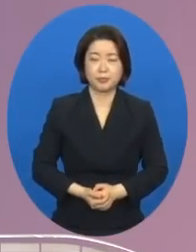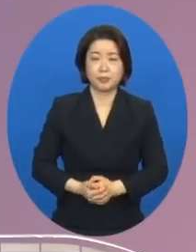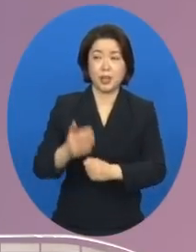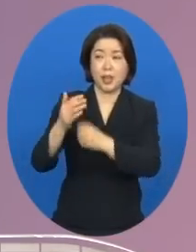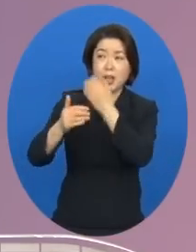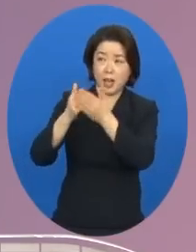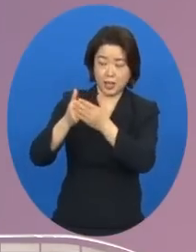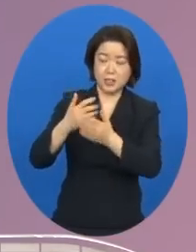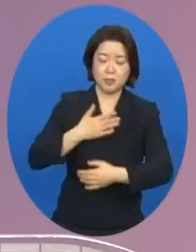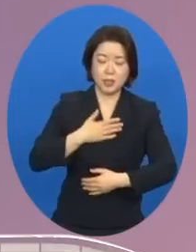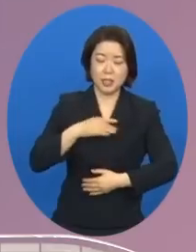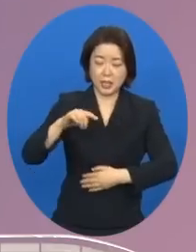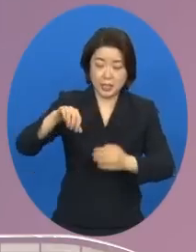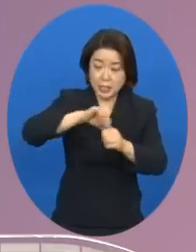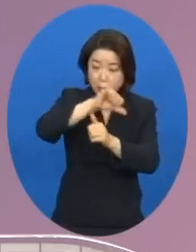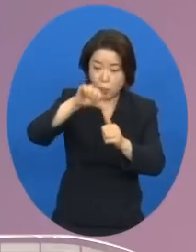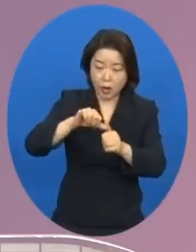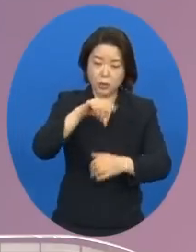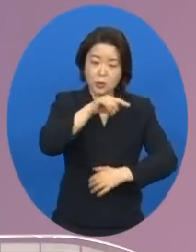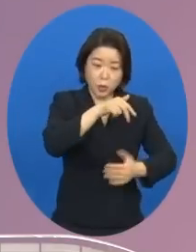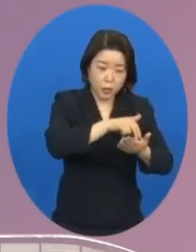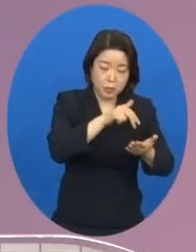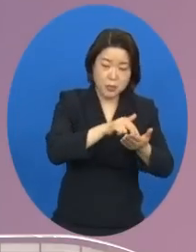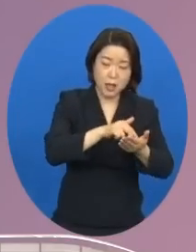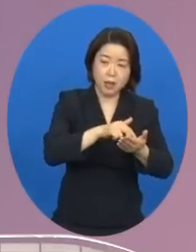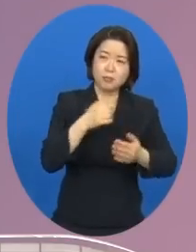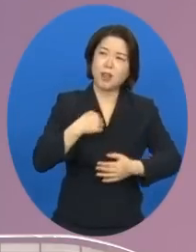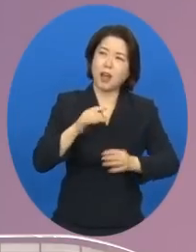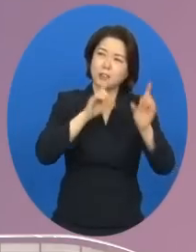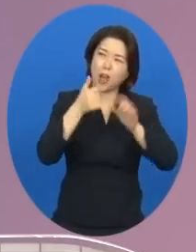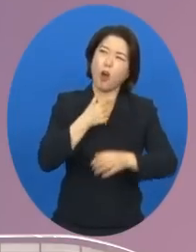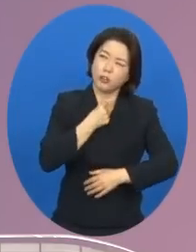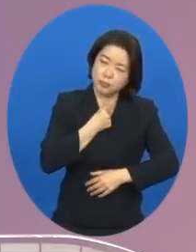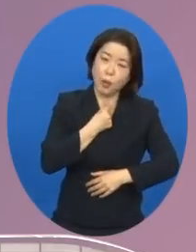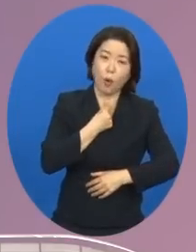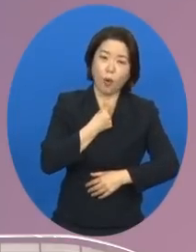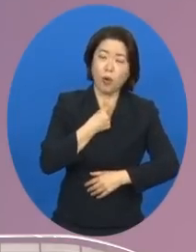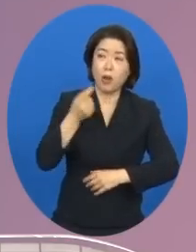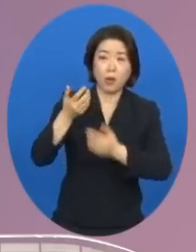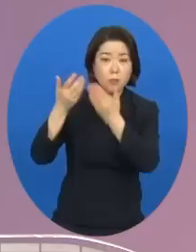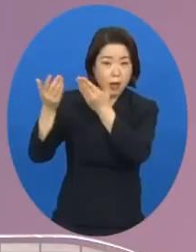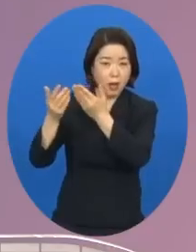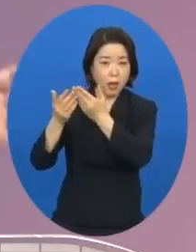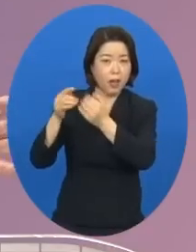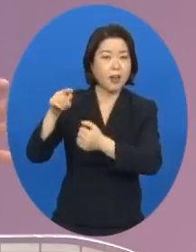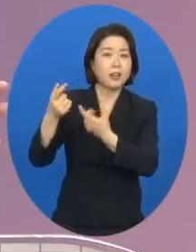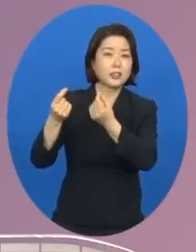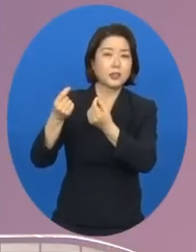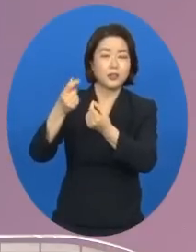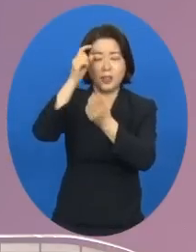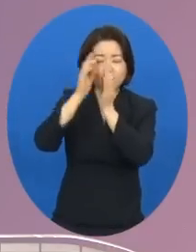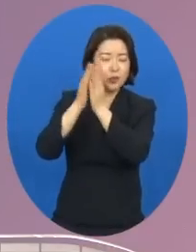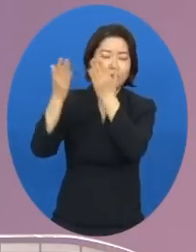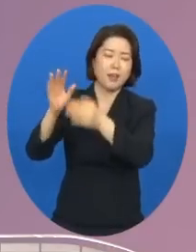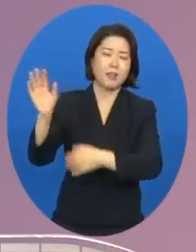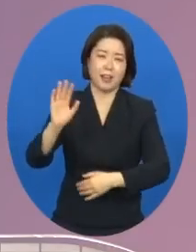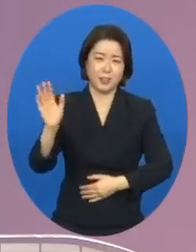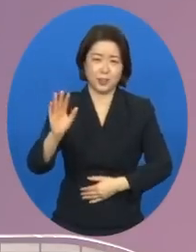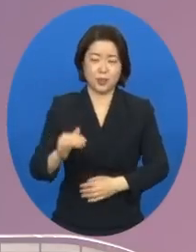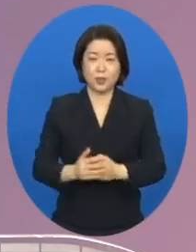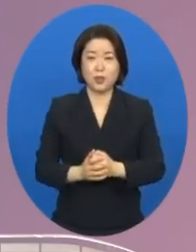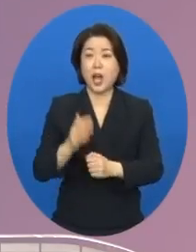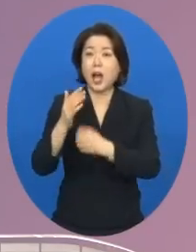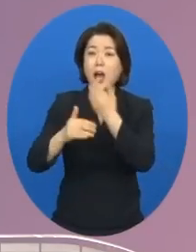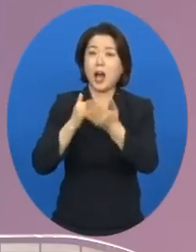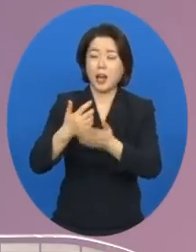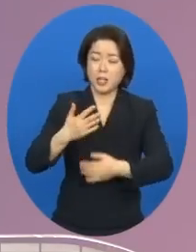하나님, 제가 이런 환경, 저런 처지에서 살고 싶습니다. 이제는 더 이상 하나님께 그렇게 구하지 않고 하나님이